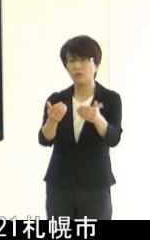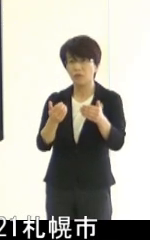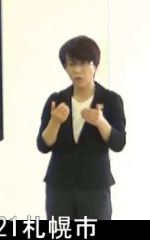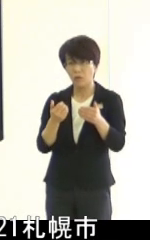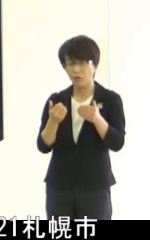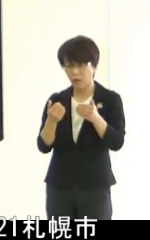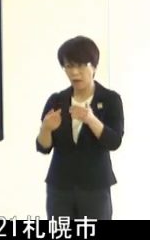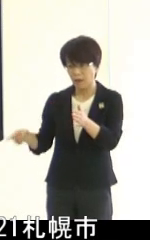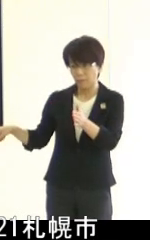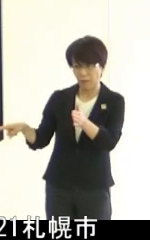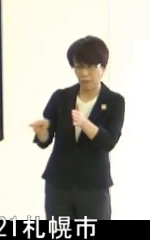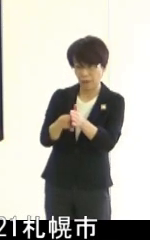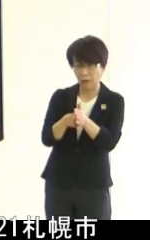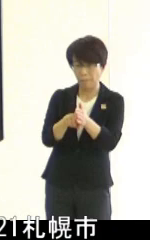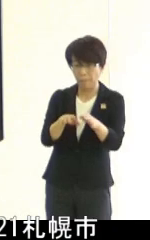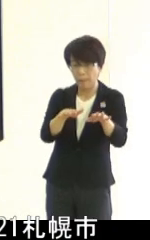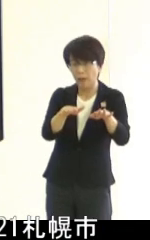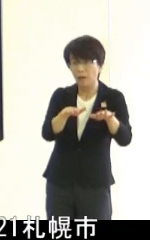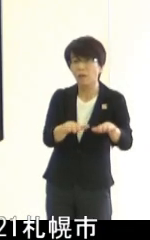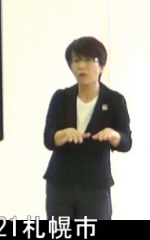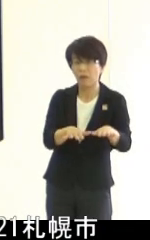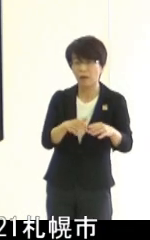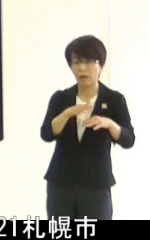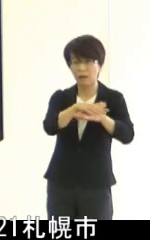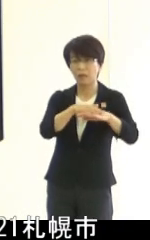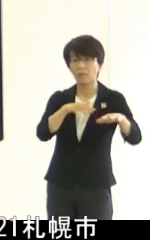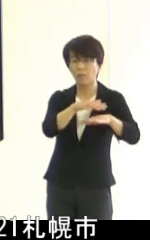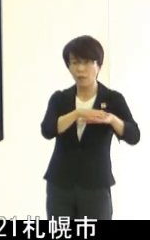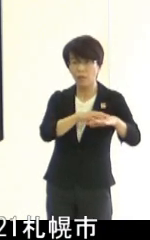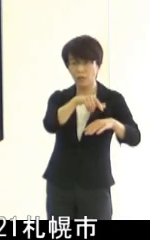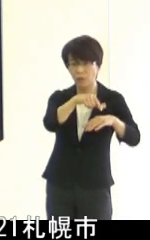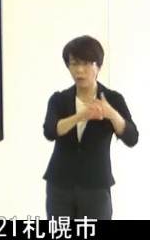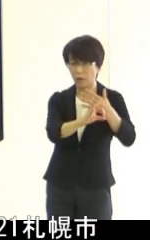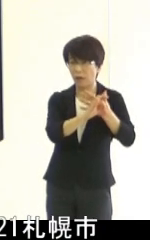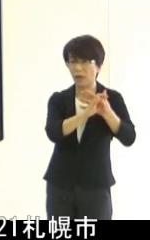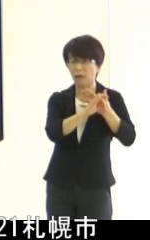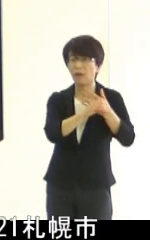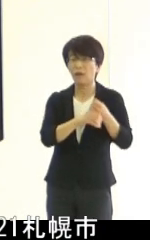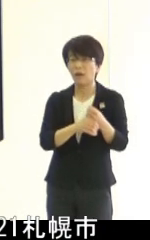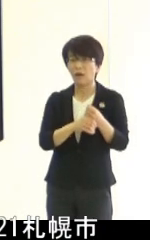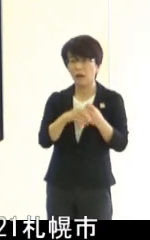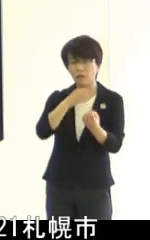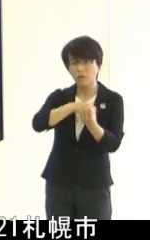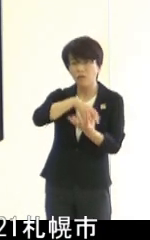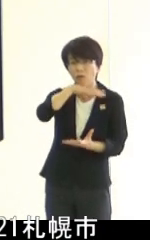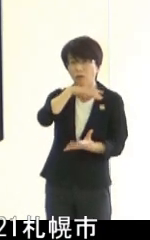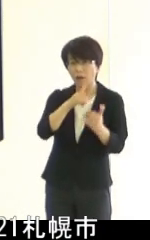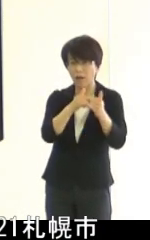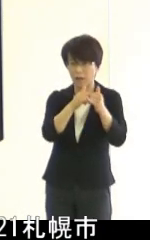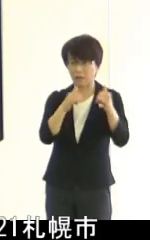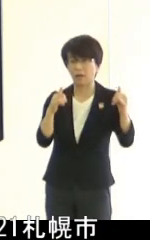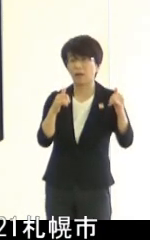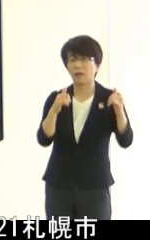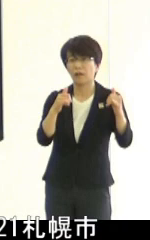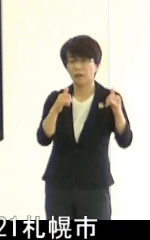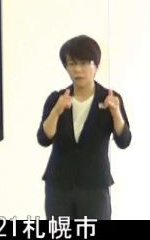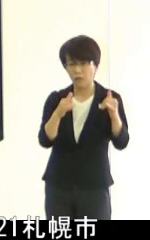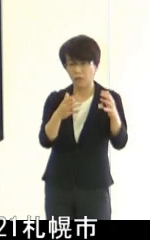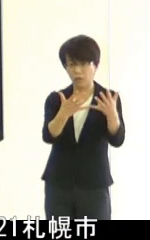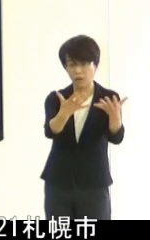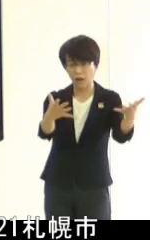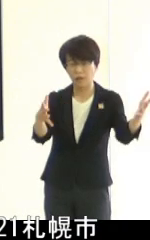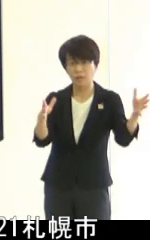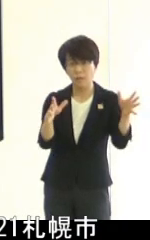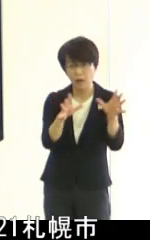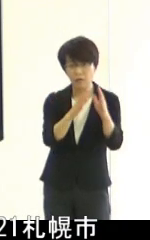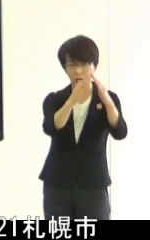ございましたけれども今回の札幌のケースでは高齢者の方の集会まあ